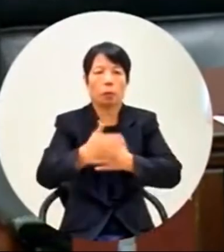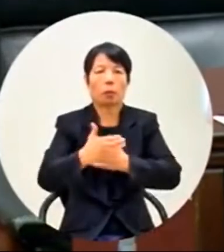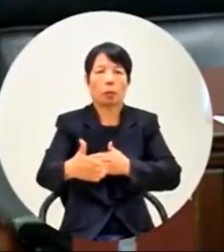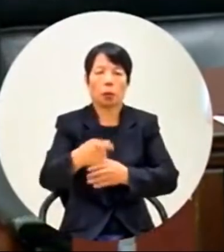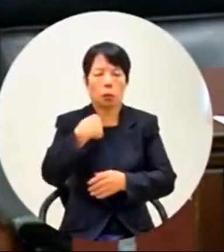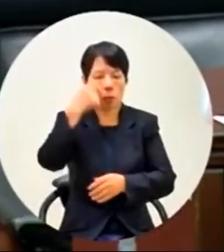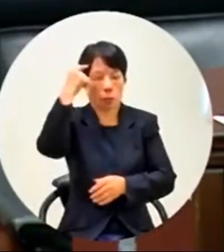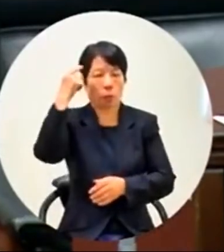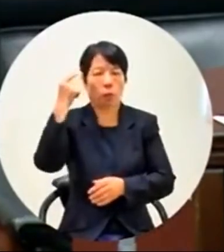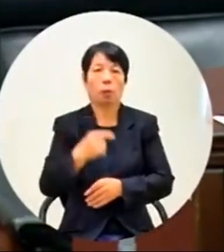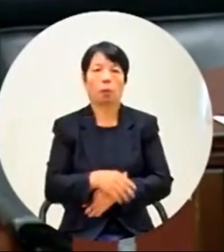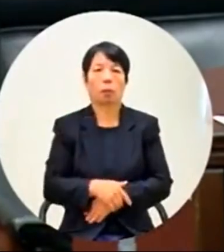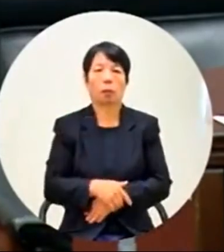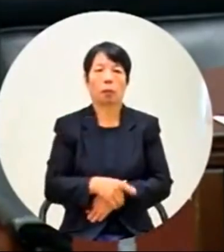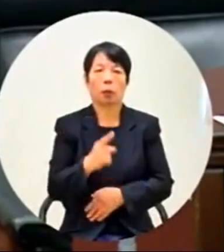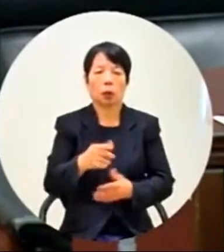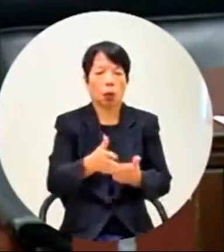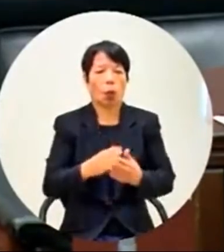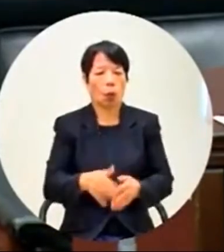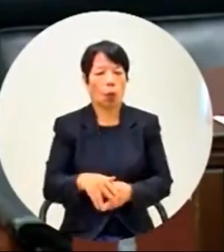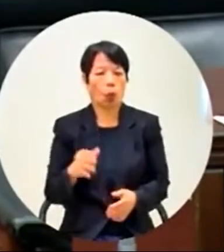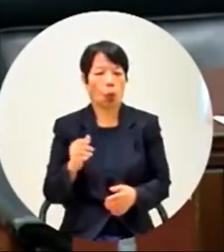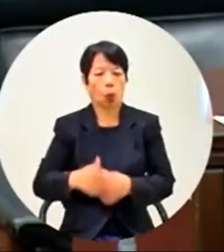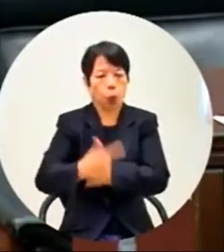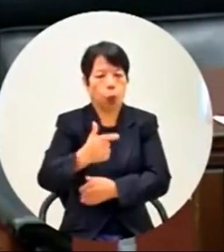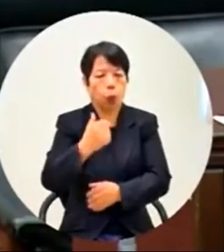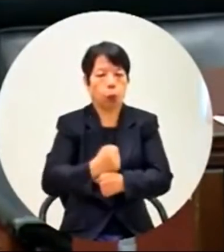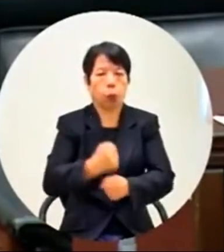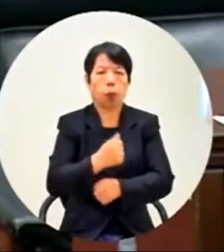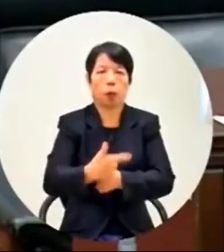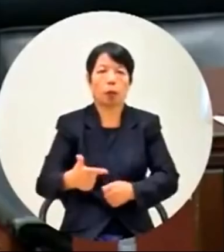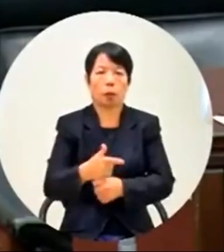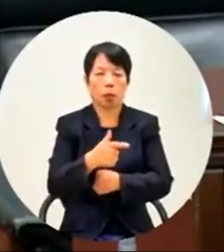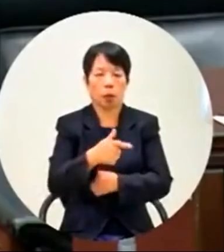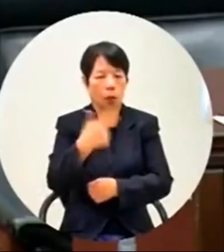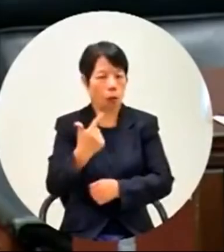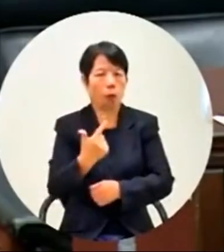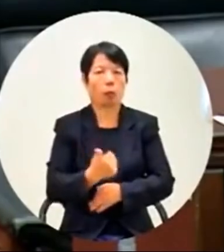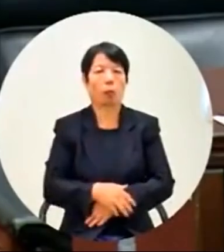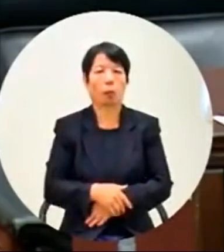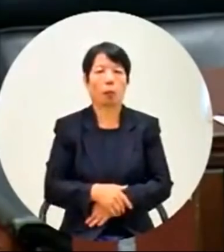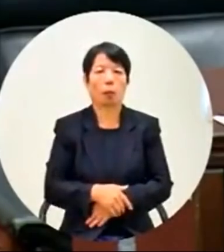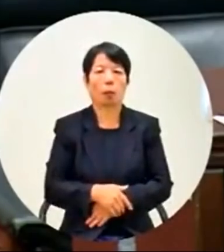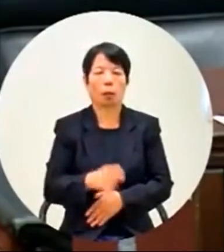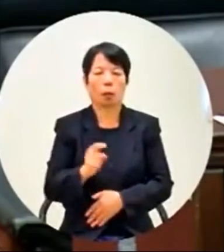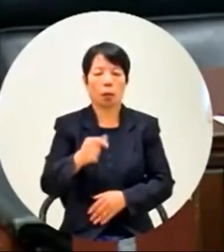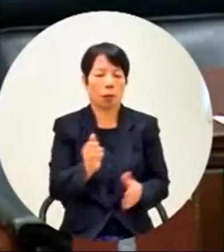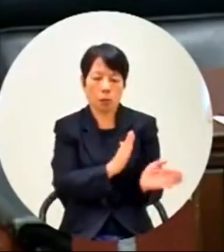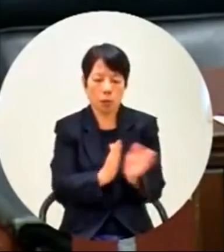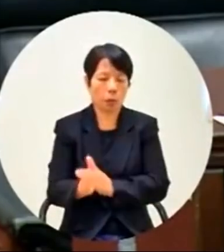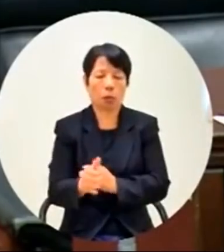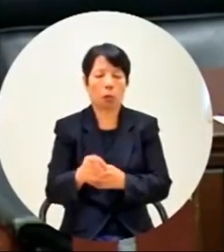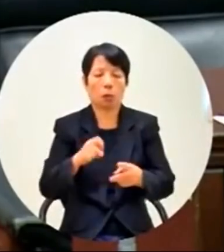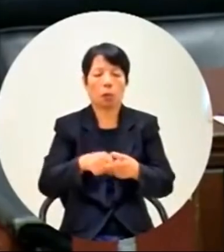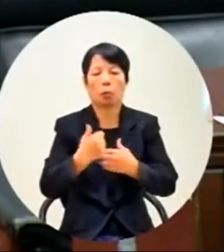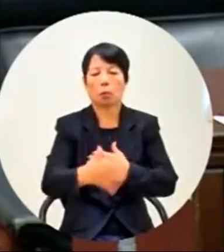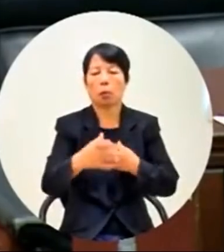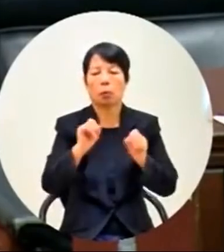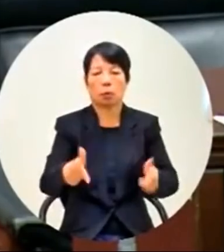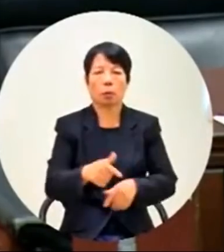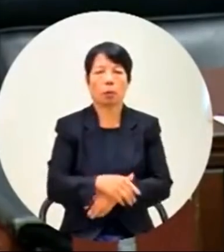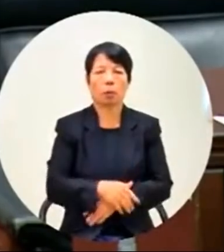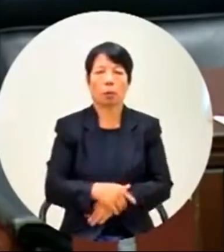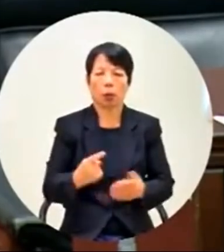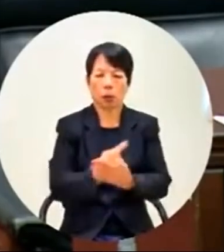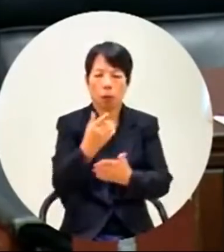说，哇，这么有效率，马上做了。这个根本就不是整治工程，只是